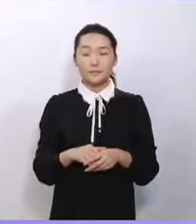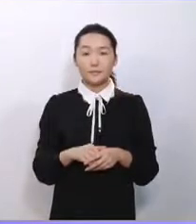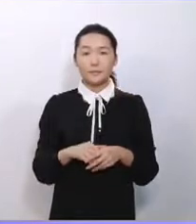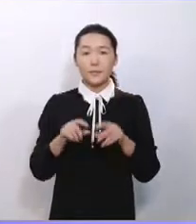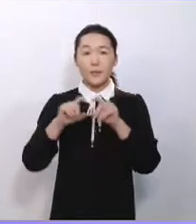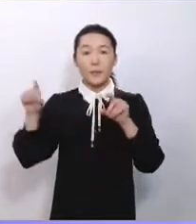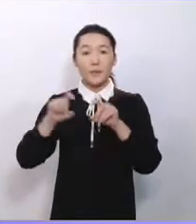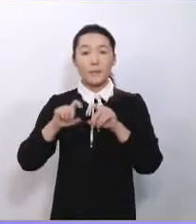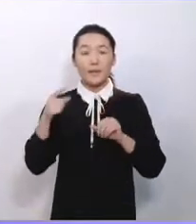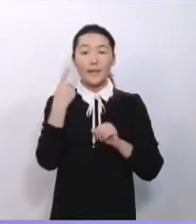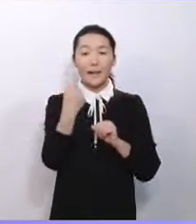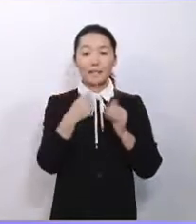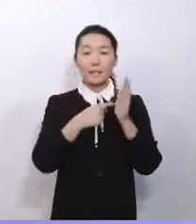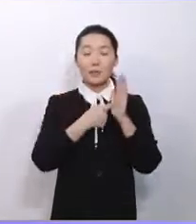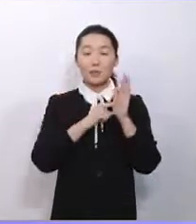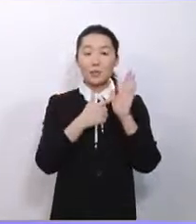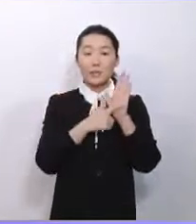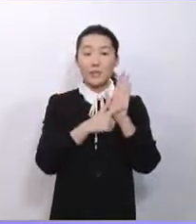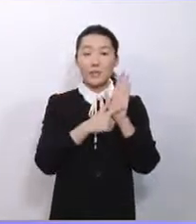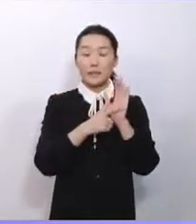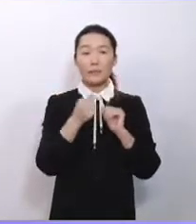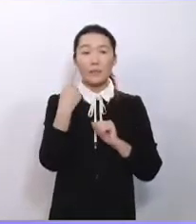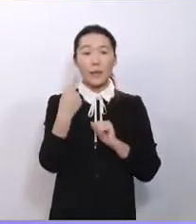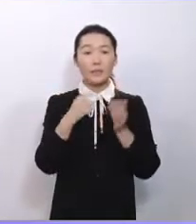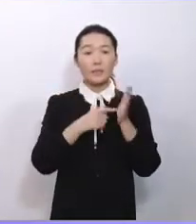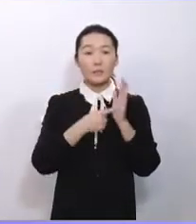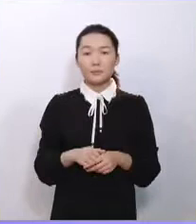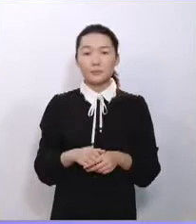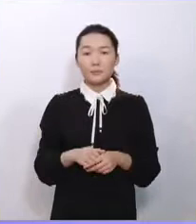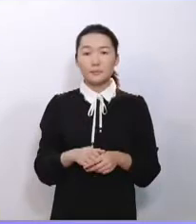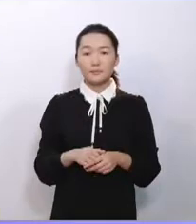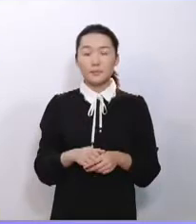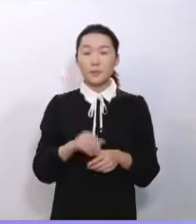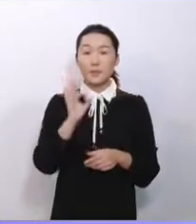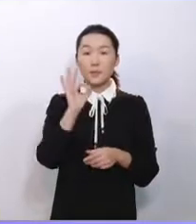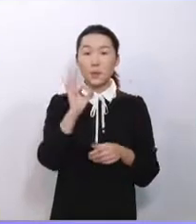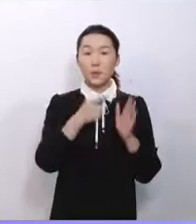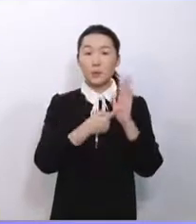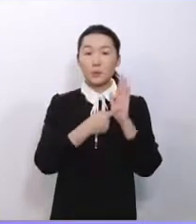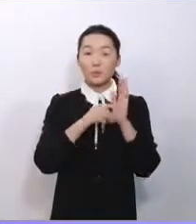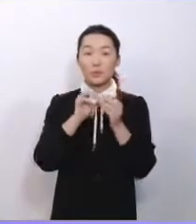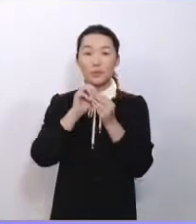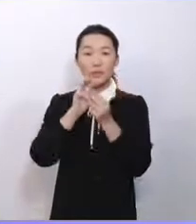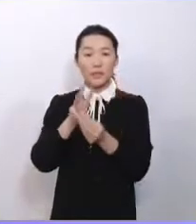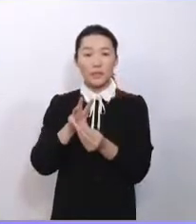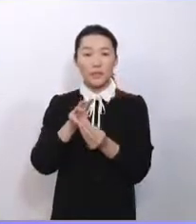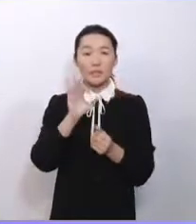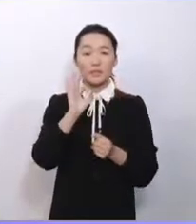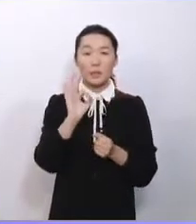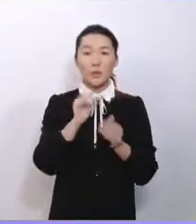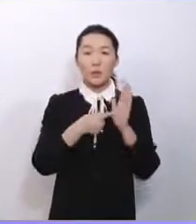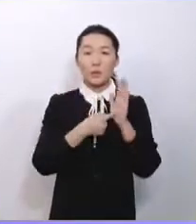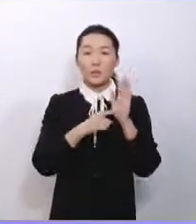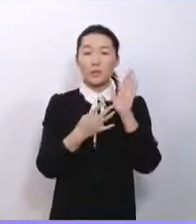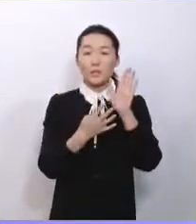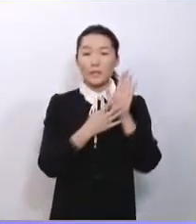Примеры: 1 умножить на 7, 1 умножить на 14, 0 умножить на 13 и 0 умножить